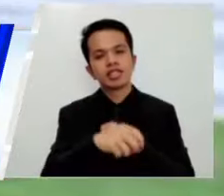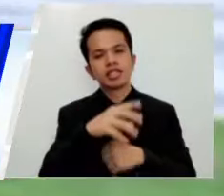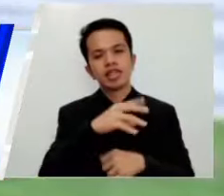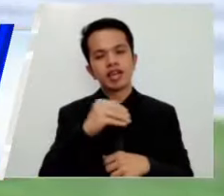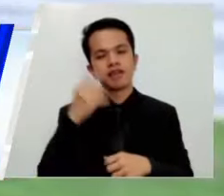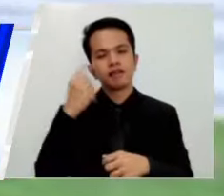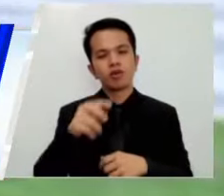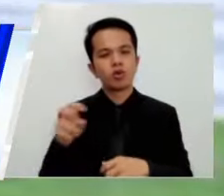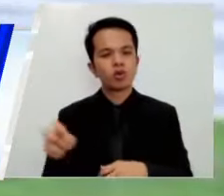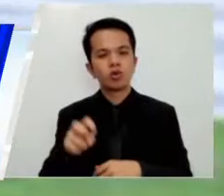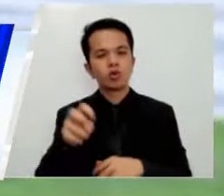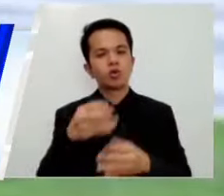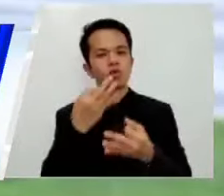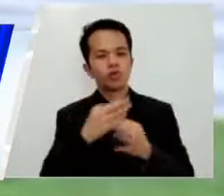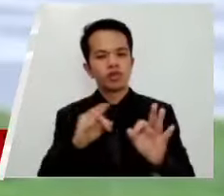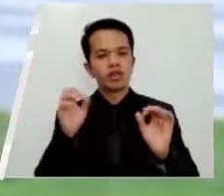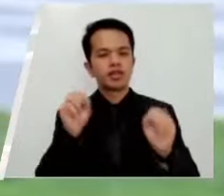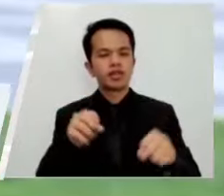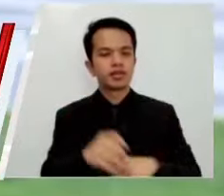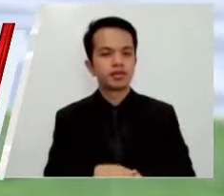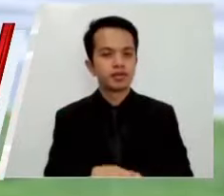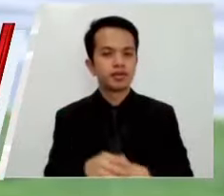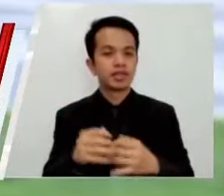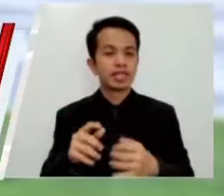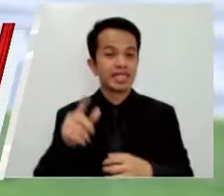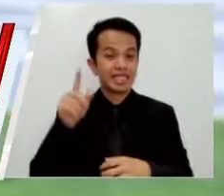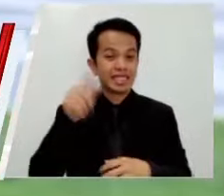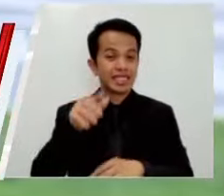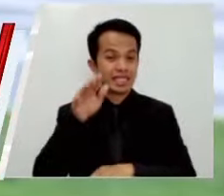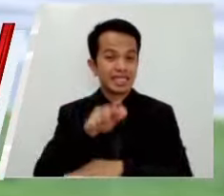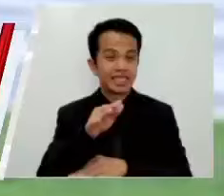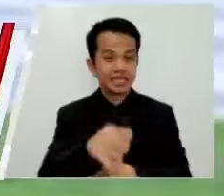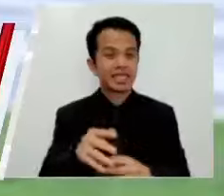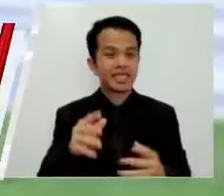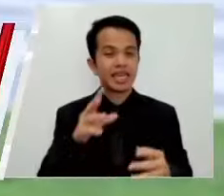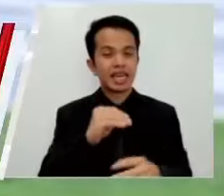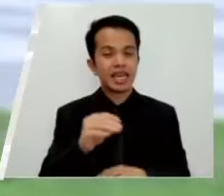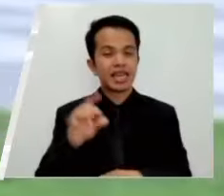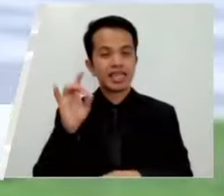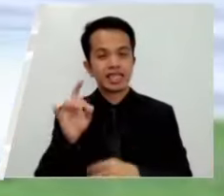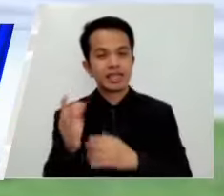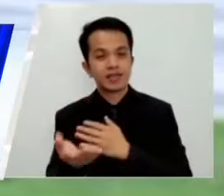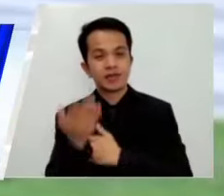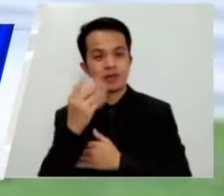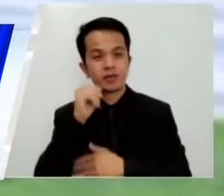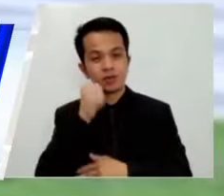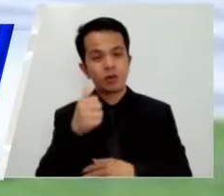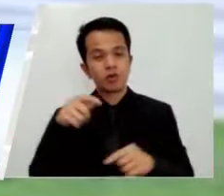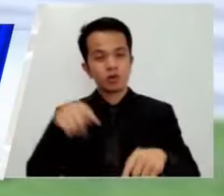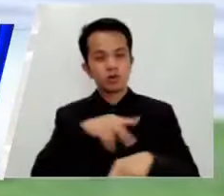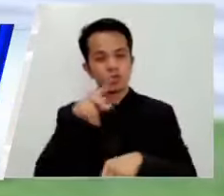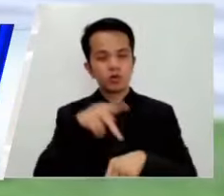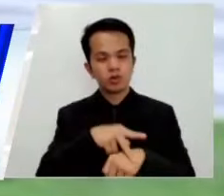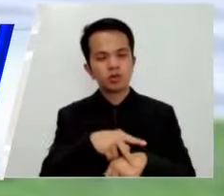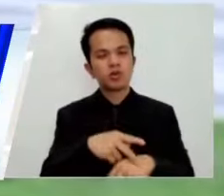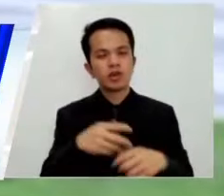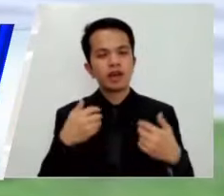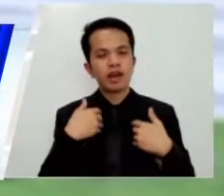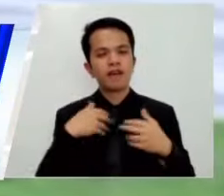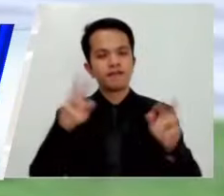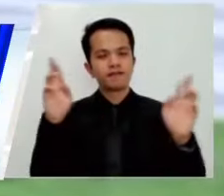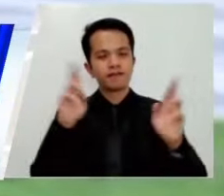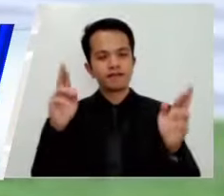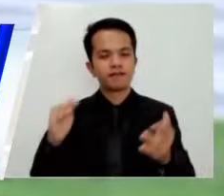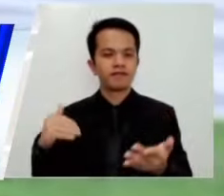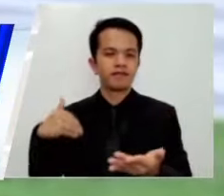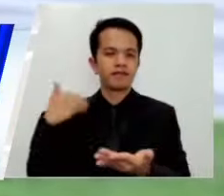Bago mag-alas 8 ng gabi mamaya rito at bago naman mag-alas 8 ng umaga bukas dyan sa Pilipinas, ay nasa handa rating na si Pangulong Bongbong